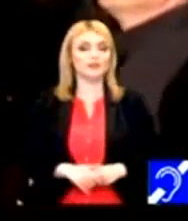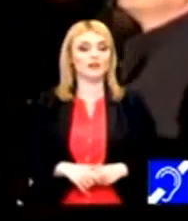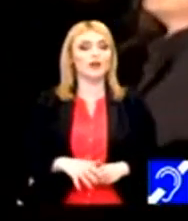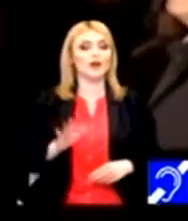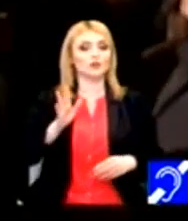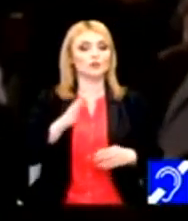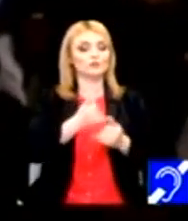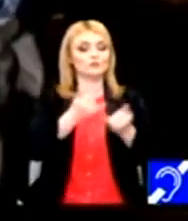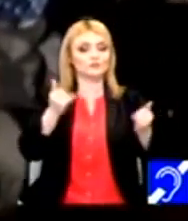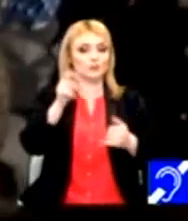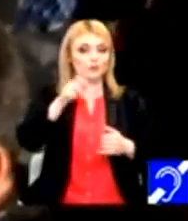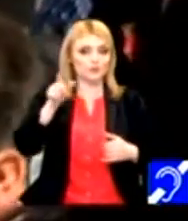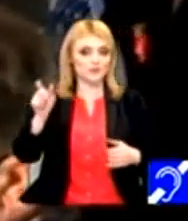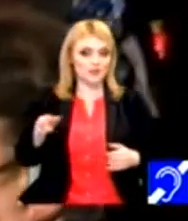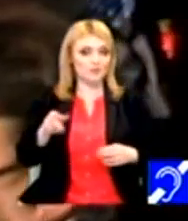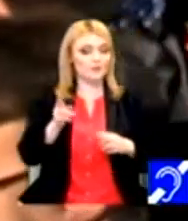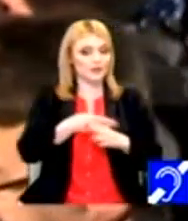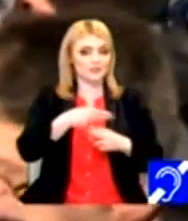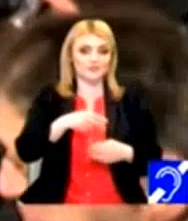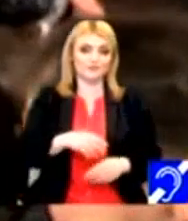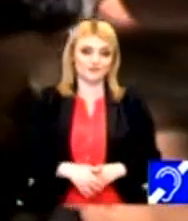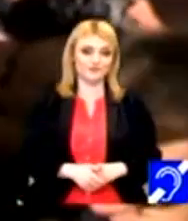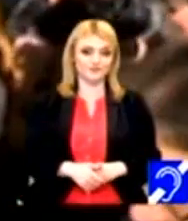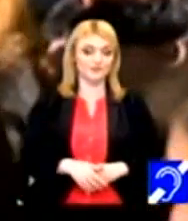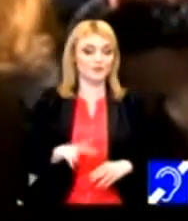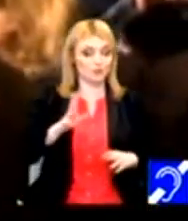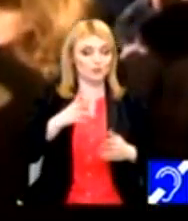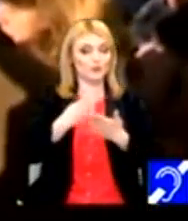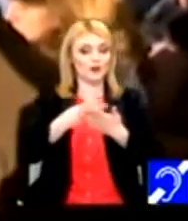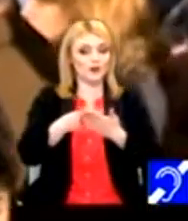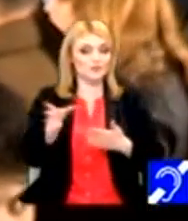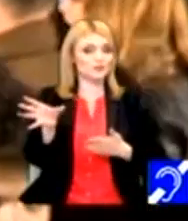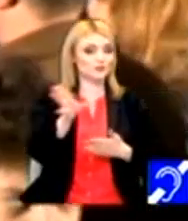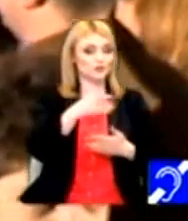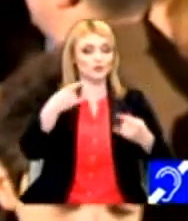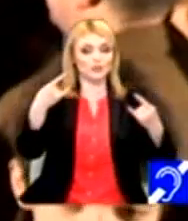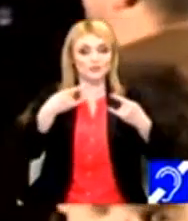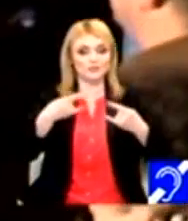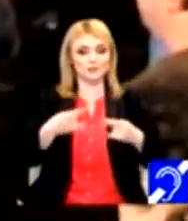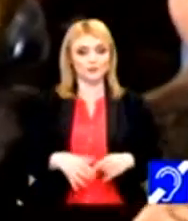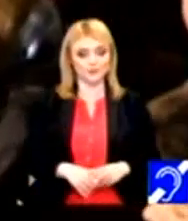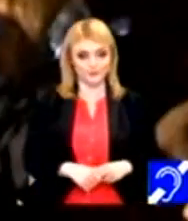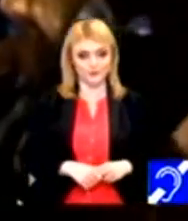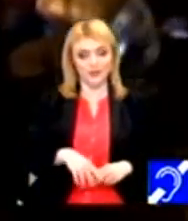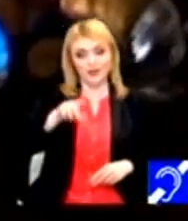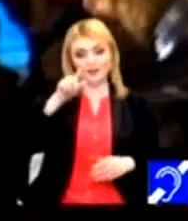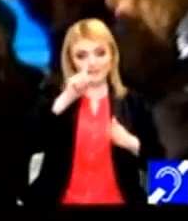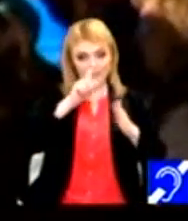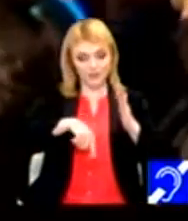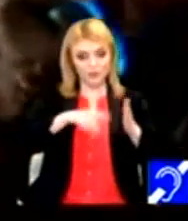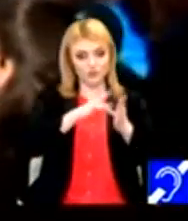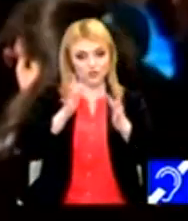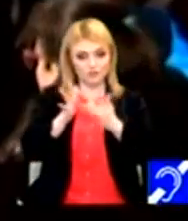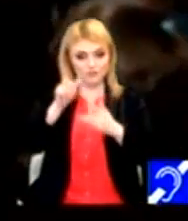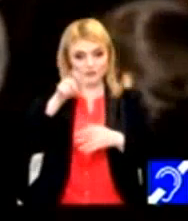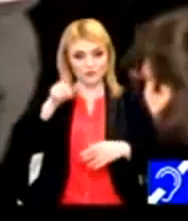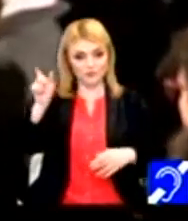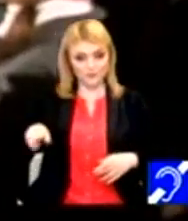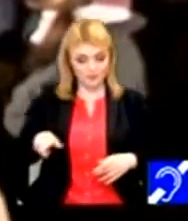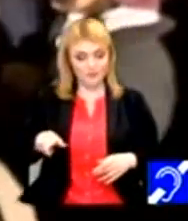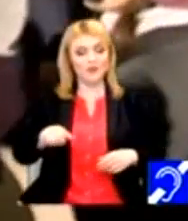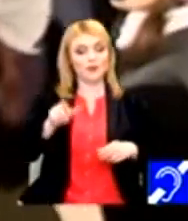Deși municipiul Soroca se află în carantină de la 1 aprilie, numărul îmbolnăvirilor cu noul coronavirus nu este în scădere. Autoritățile